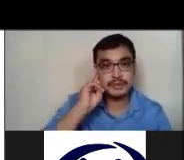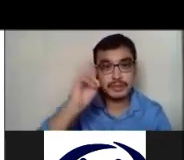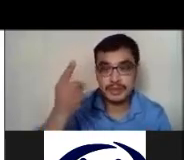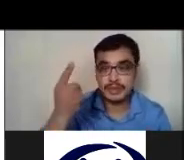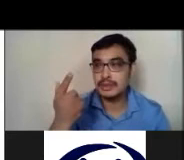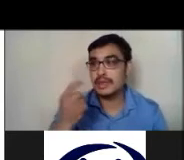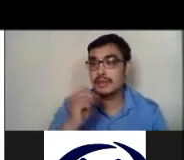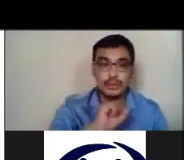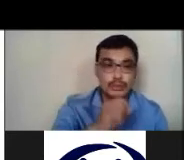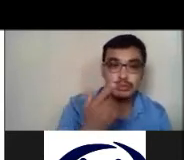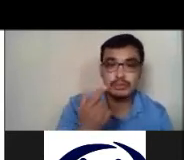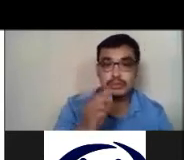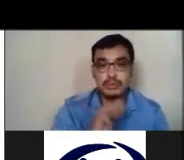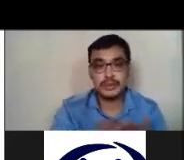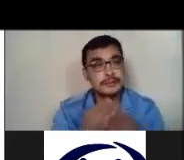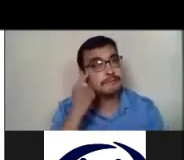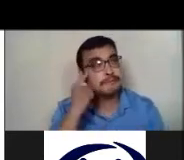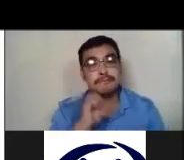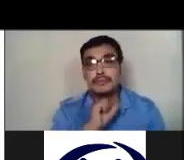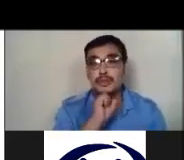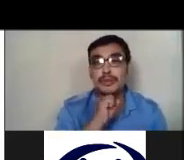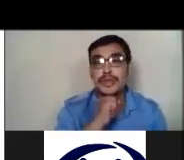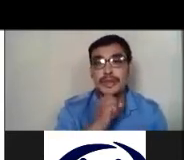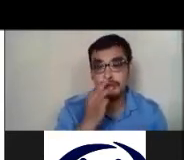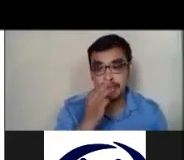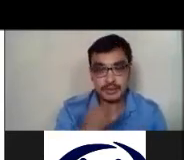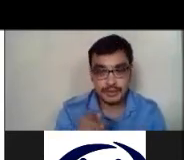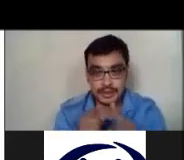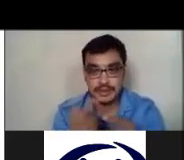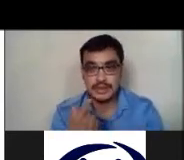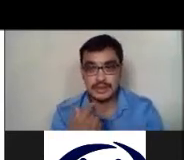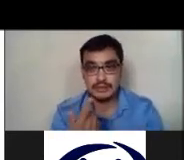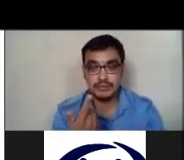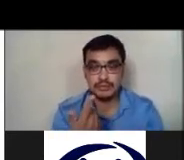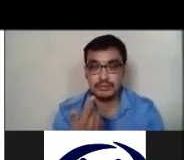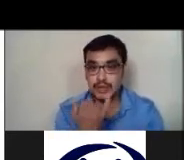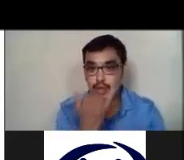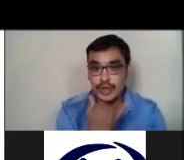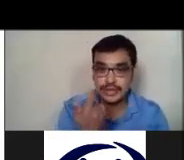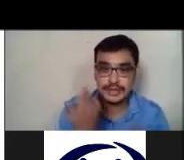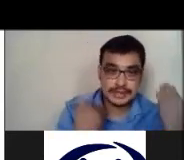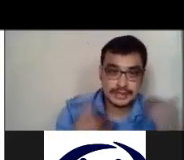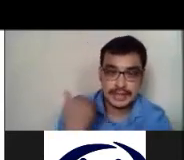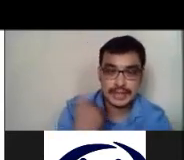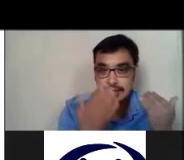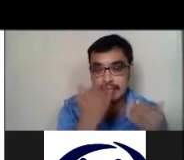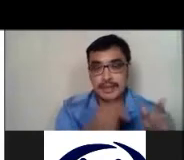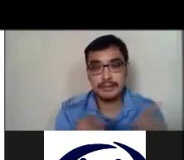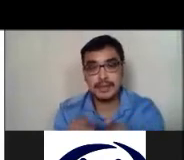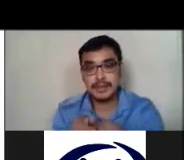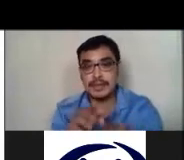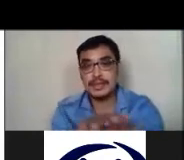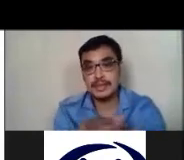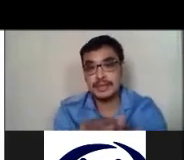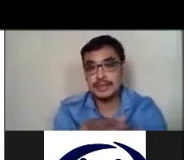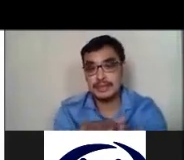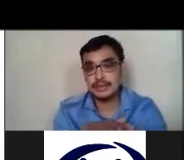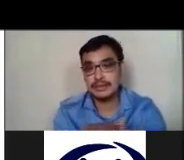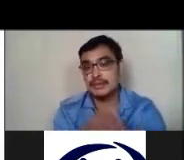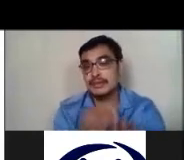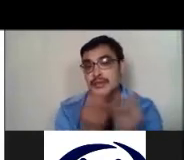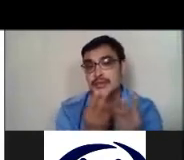गर्छु भन्ने उमेरमा चाहिँ यो लैङ्गिक हिंसाको कारणले डिप्रेसनमा गएको ग्रुप चाहिँ एकदम धेरै छ र यसले